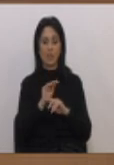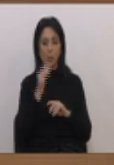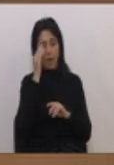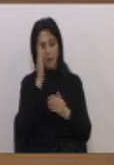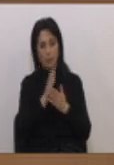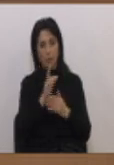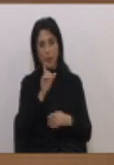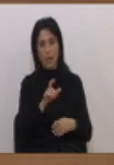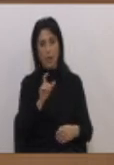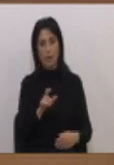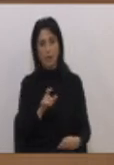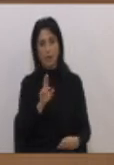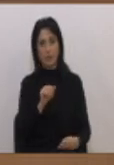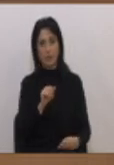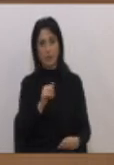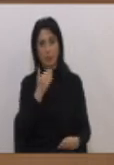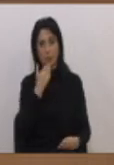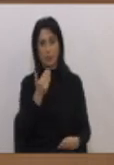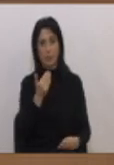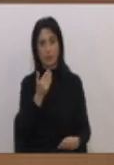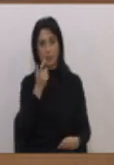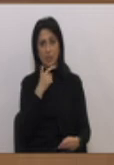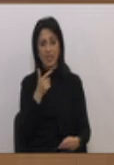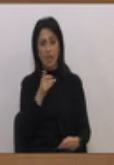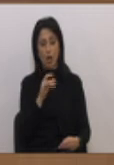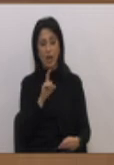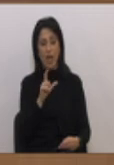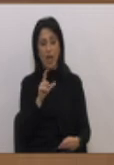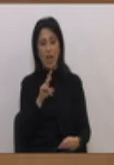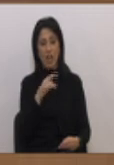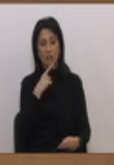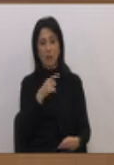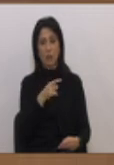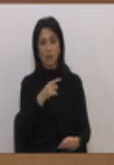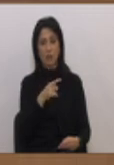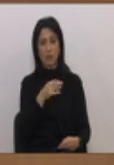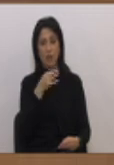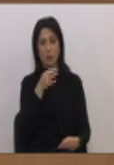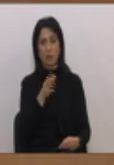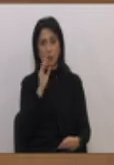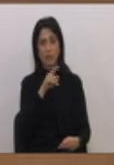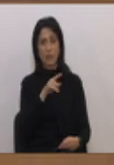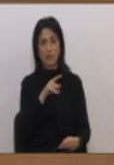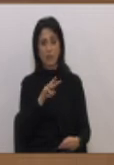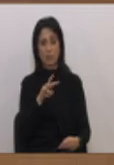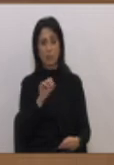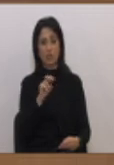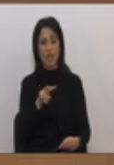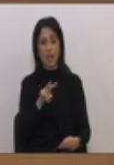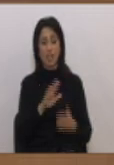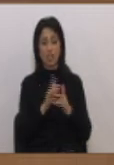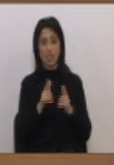აზრის მქონე ადამიანებს. Და ბოლოს ბატონ გიორგი ხელაშვილის განცხადება მინდა გამოვეხმაურო, როდესაც ის შარლ მიშელის